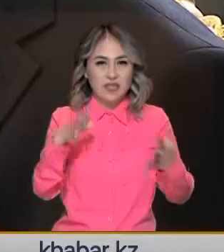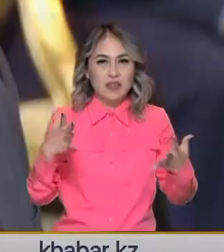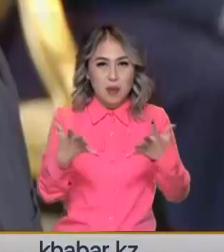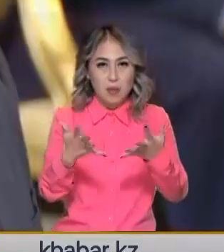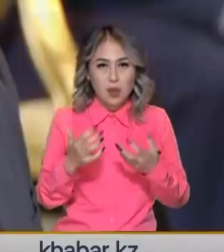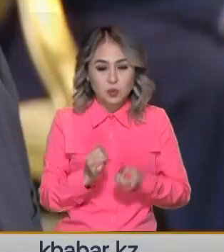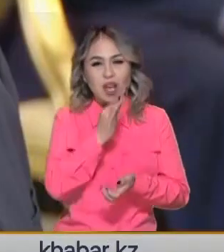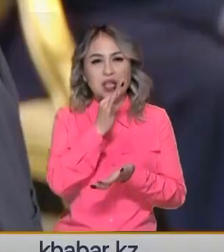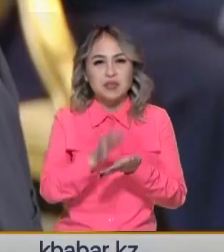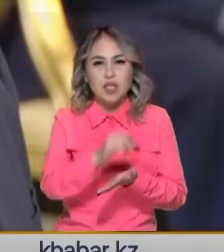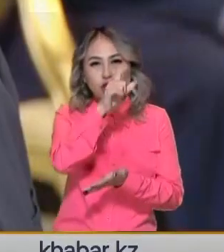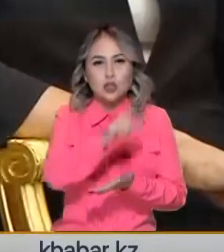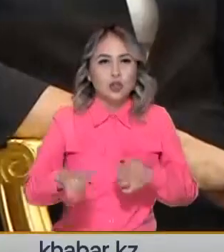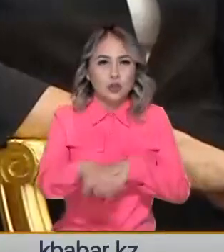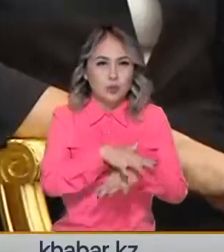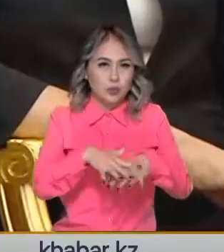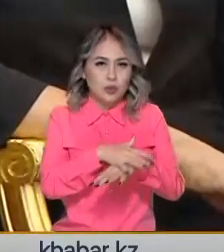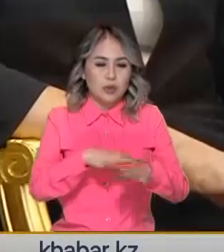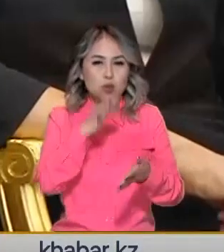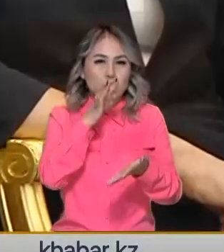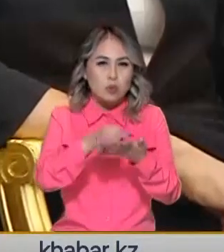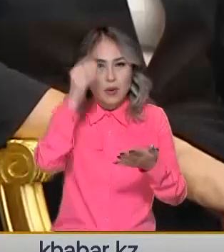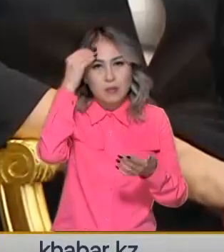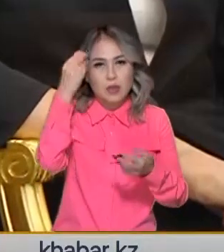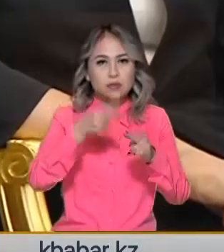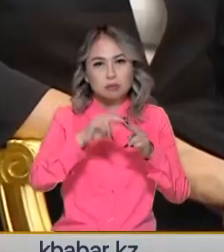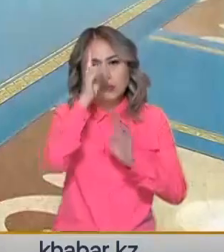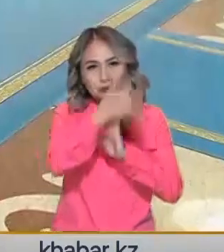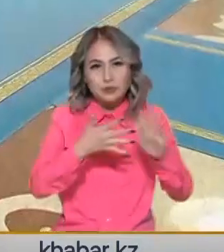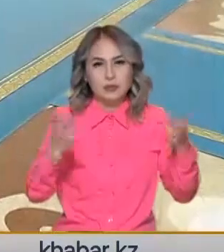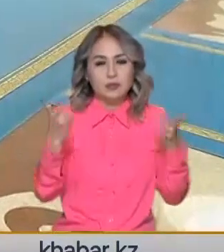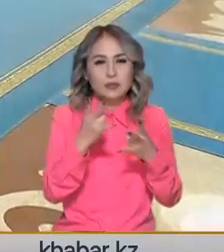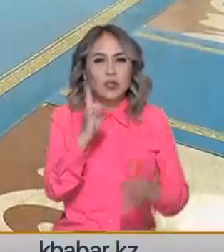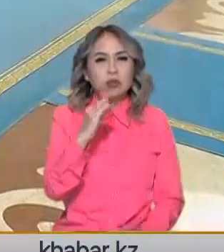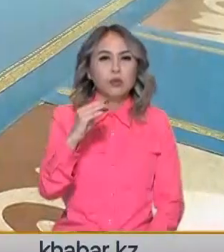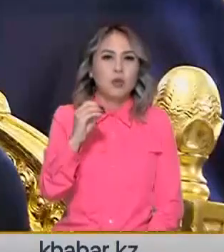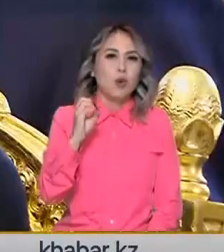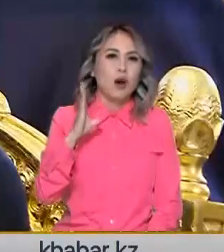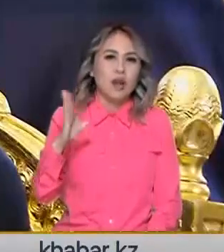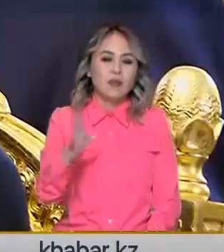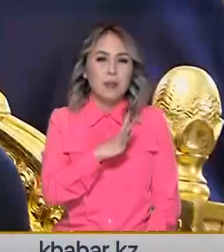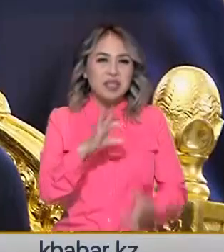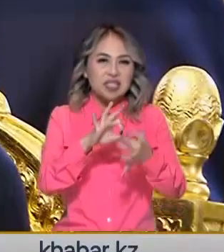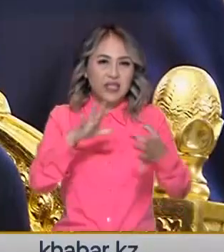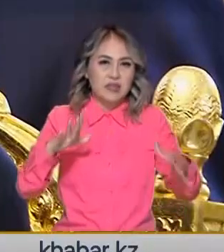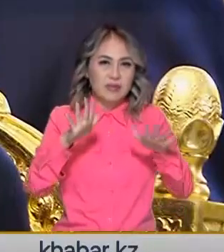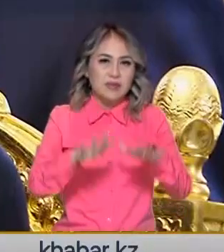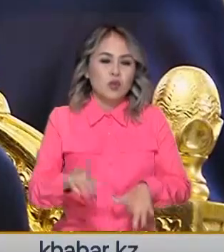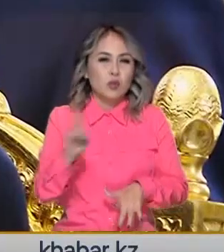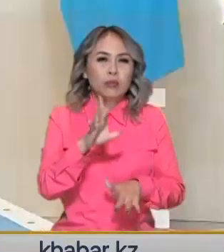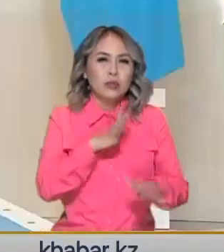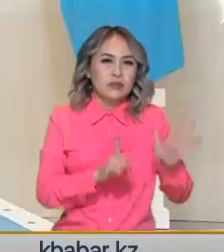деген. Жұртымыз осы сөздің мәнін терең түсіну керек. Қасым-Жомарт Тоқаев тәуелсіздікті тұғырынан түсірмеу